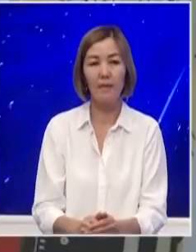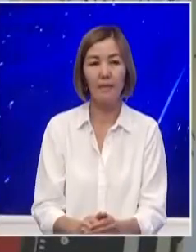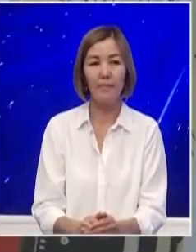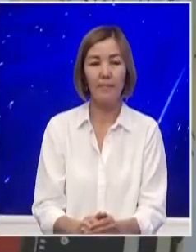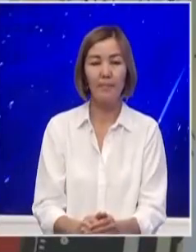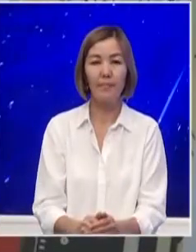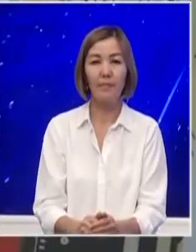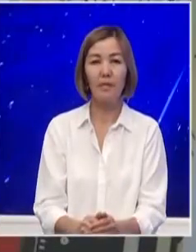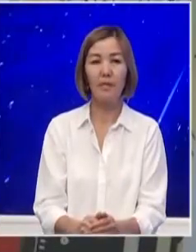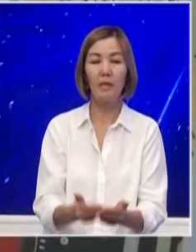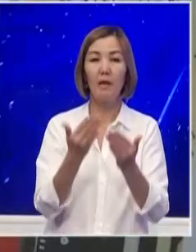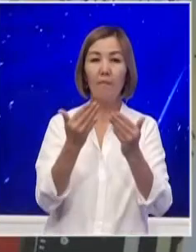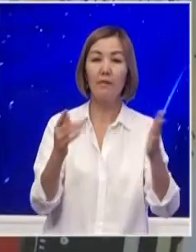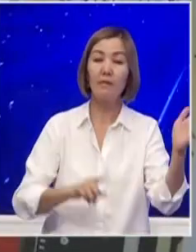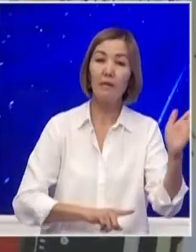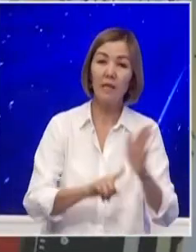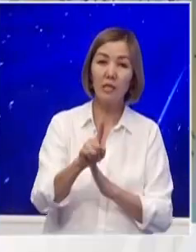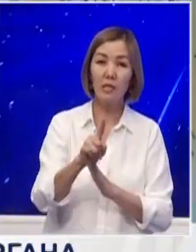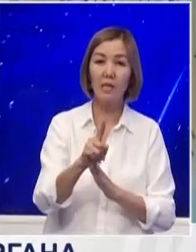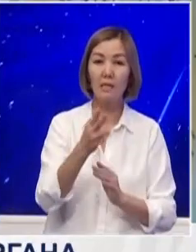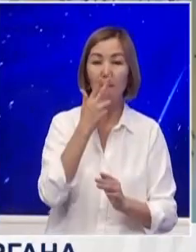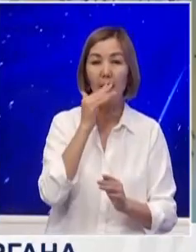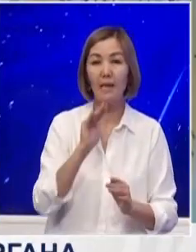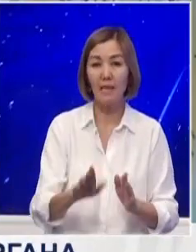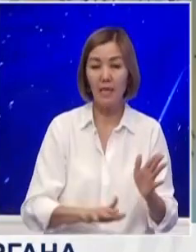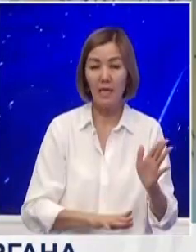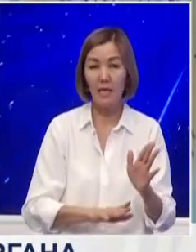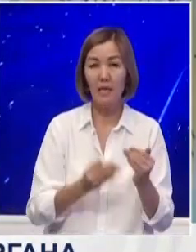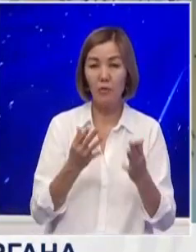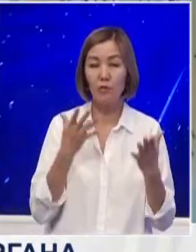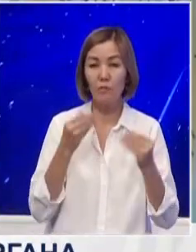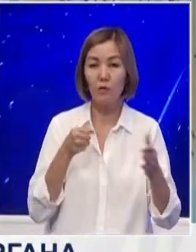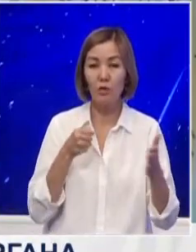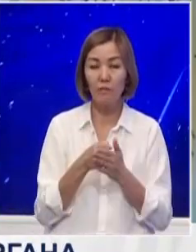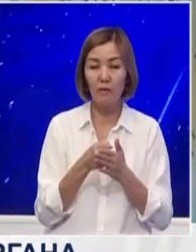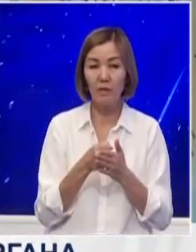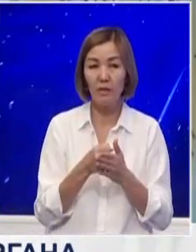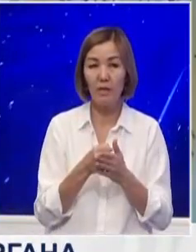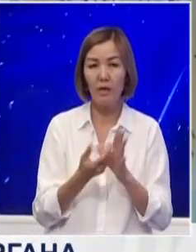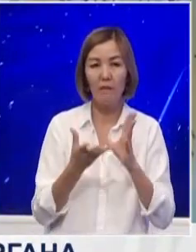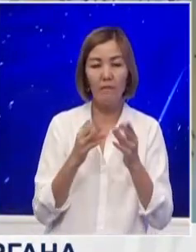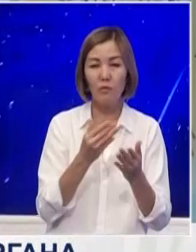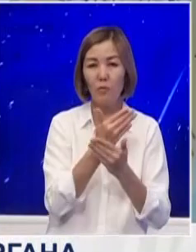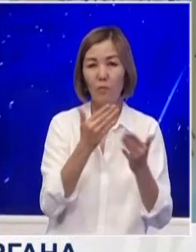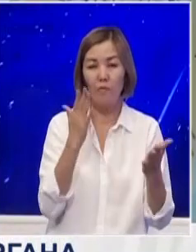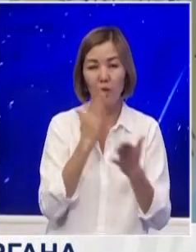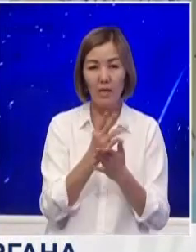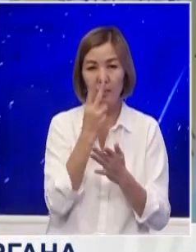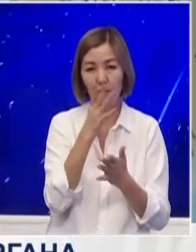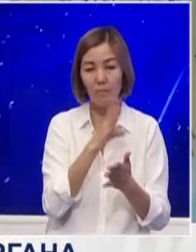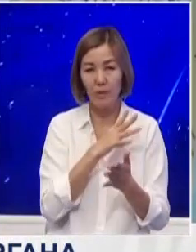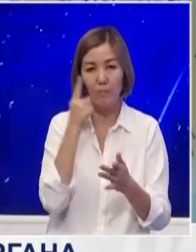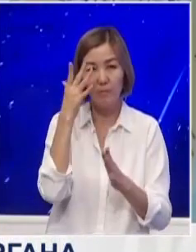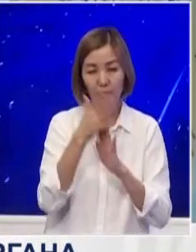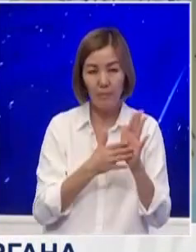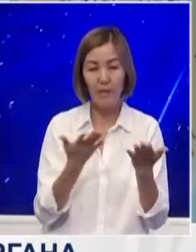Выставка, начиная с маленьких лет до сегодняшних, все отражается здесь. Здесь